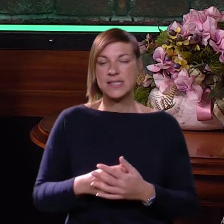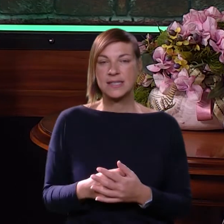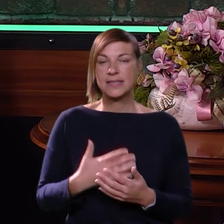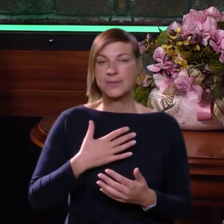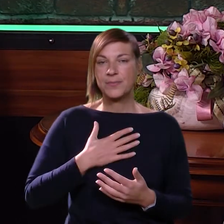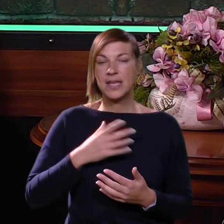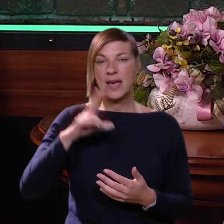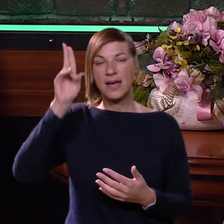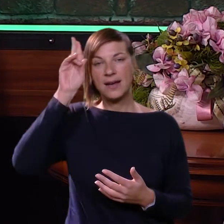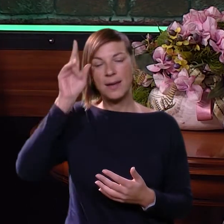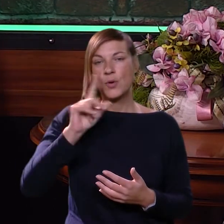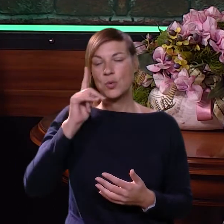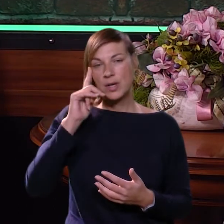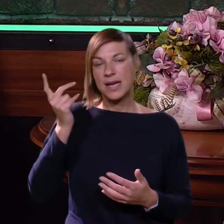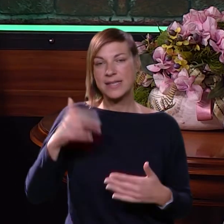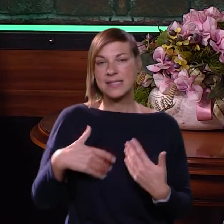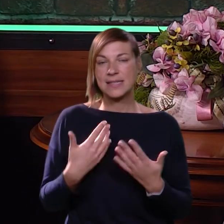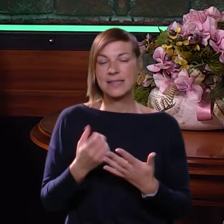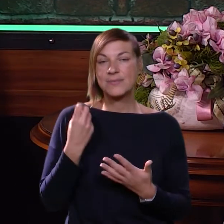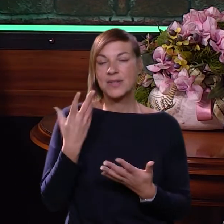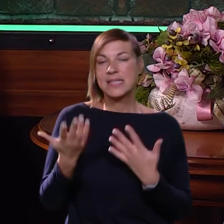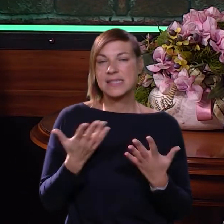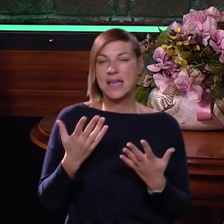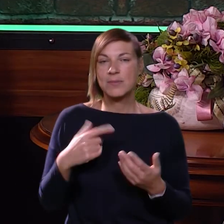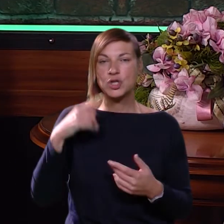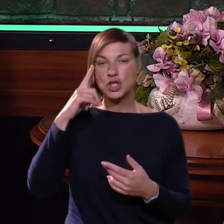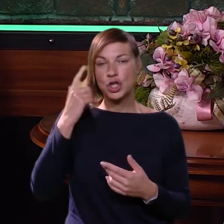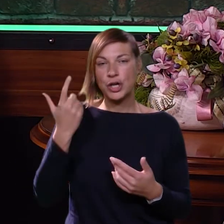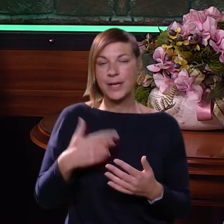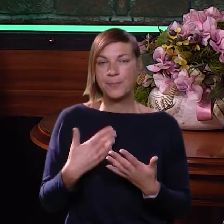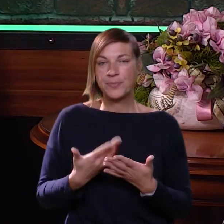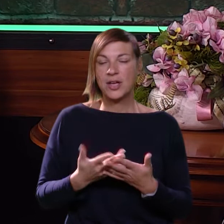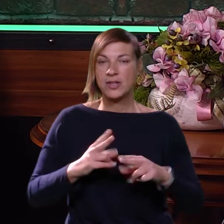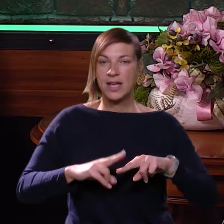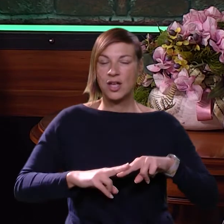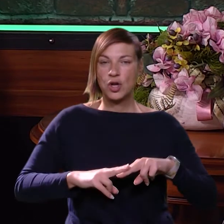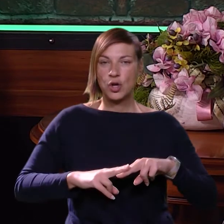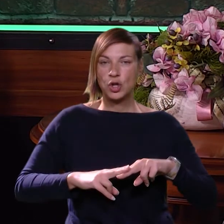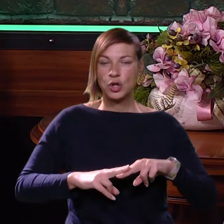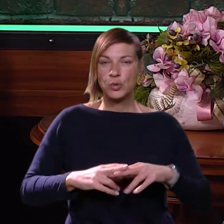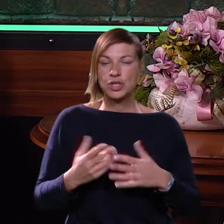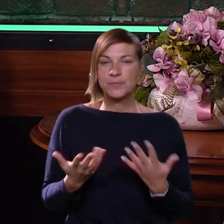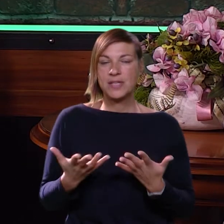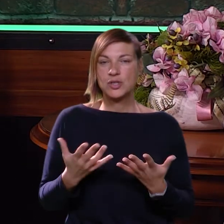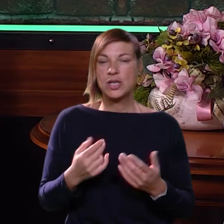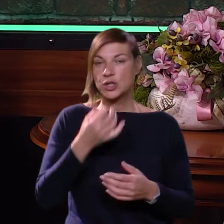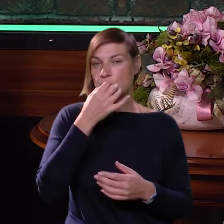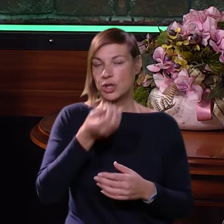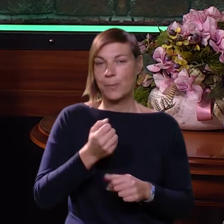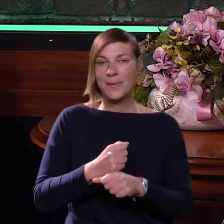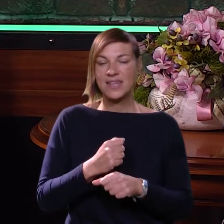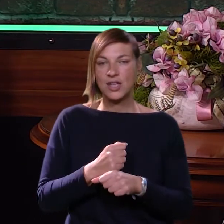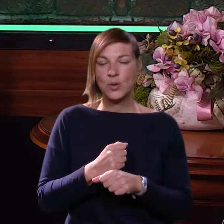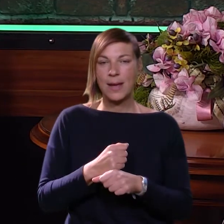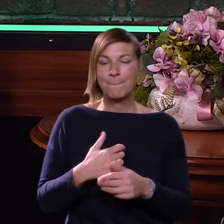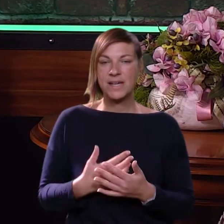nositi. Ja ne mogu ne znat. Dakle, kad znam što je, onda odlučim da ću nešto napraviti po tom